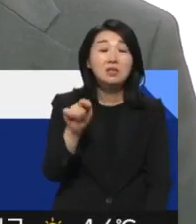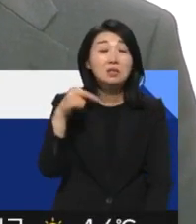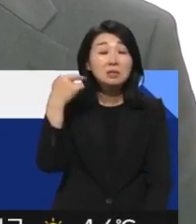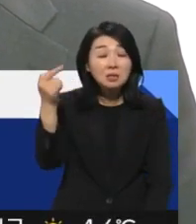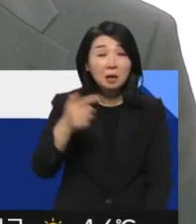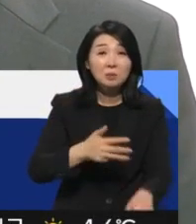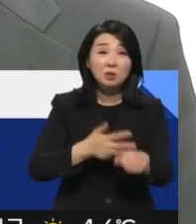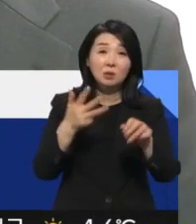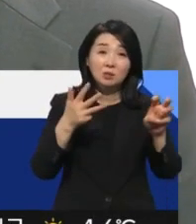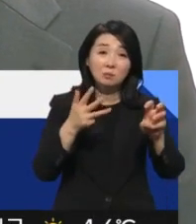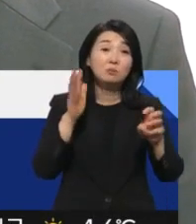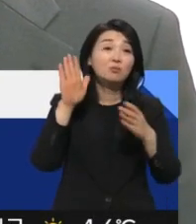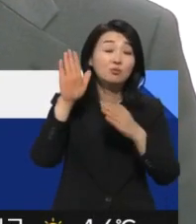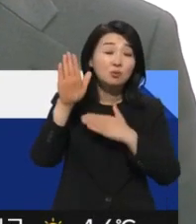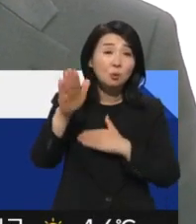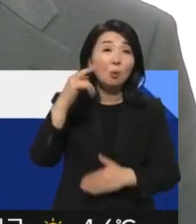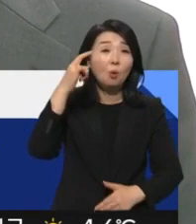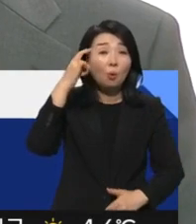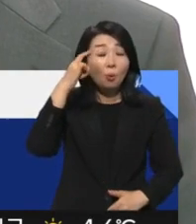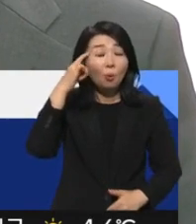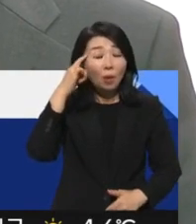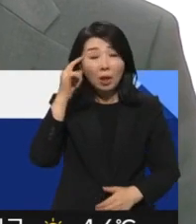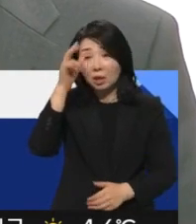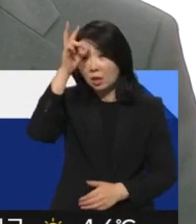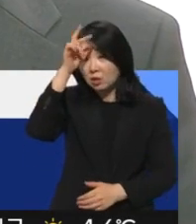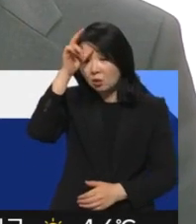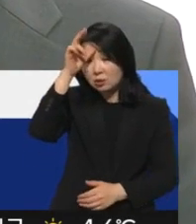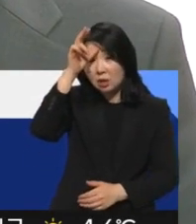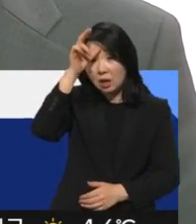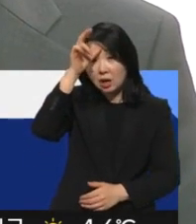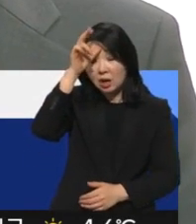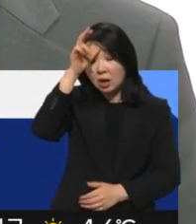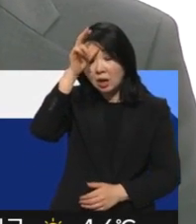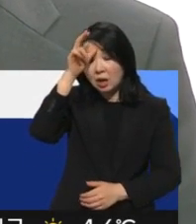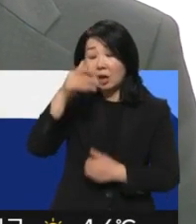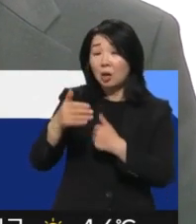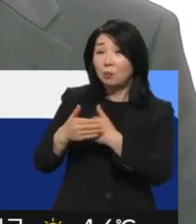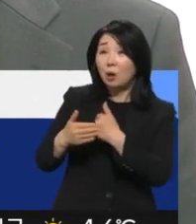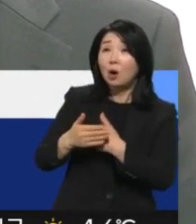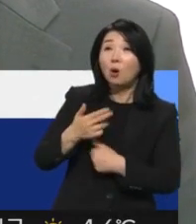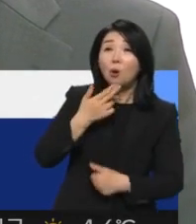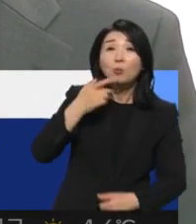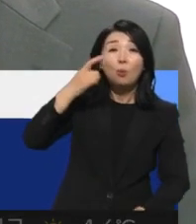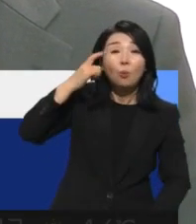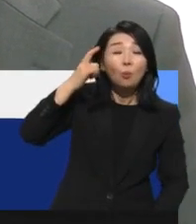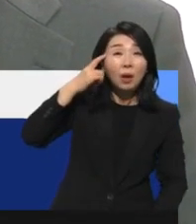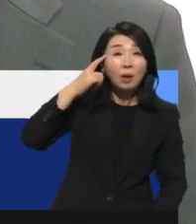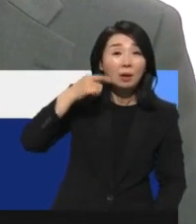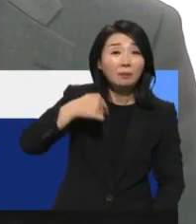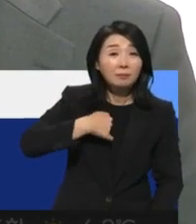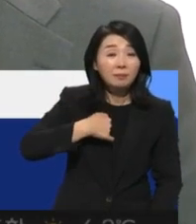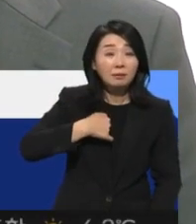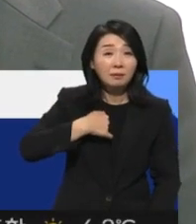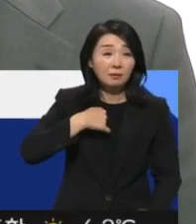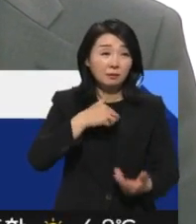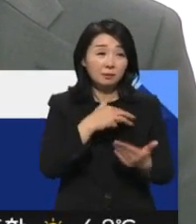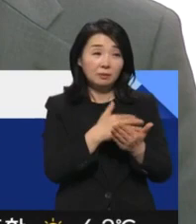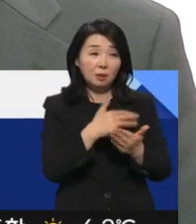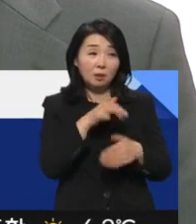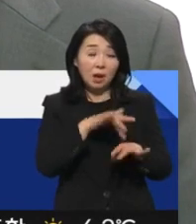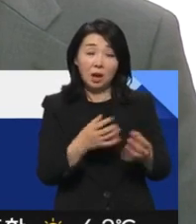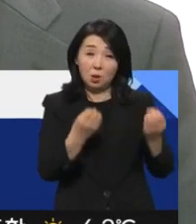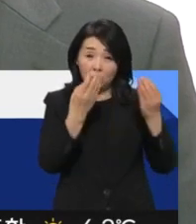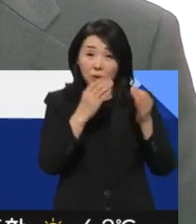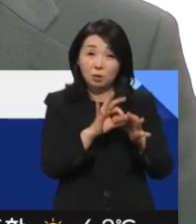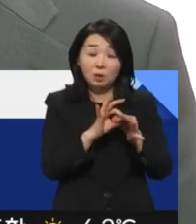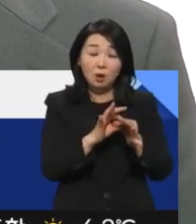8시 반 이후로 왜 경력을 이동 조치를 하지 않았나라는 부분들은 제가 이태원 할로윈과